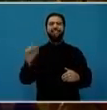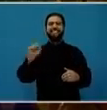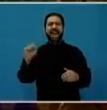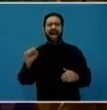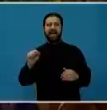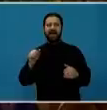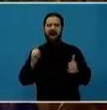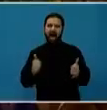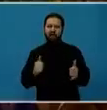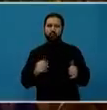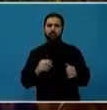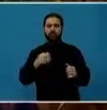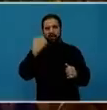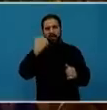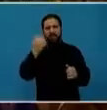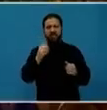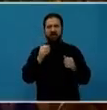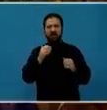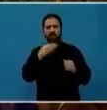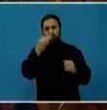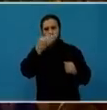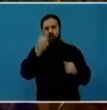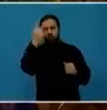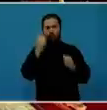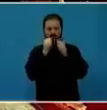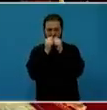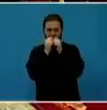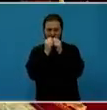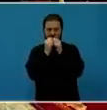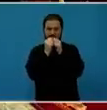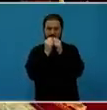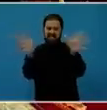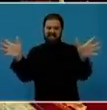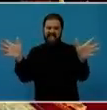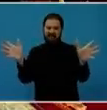rostești un blestem, de exemplu, o înjurătură,